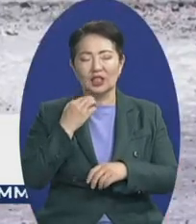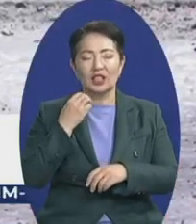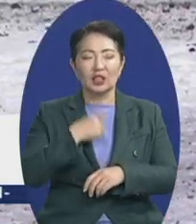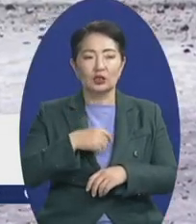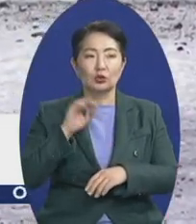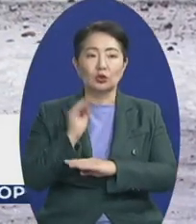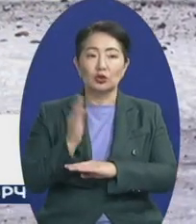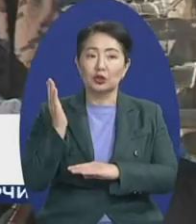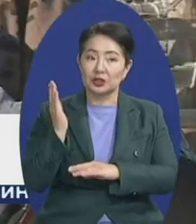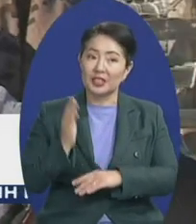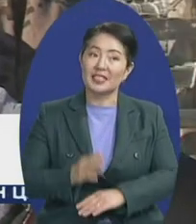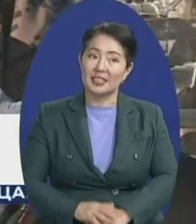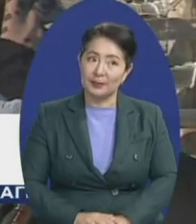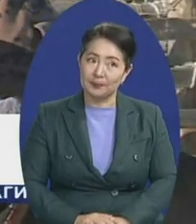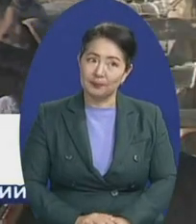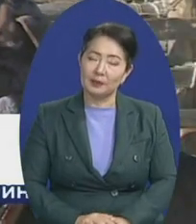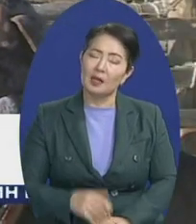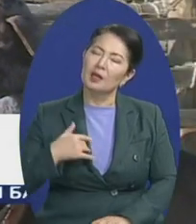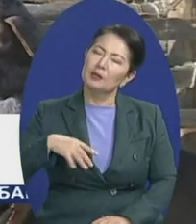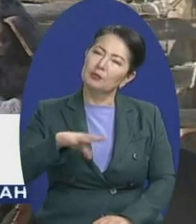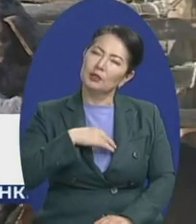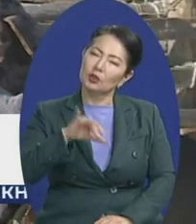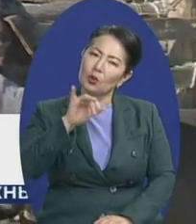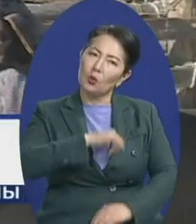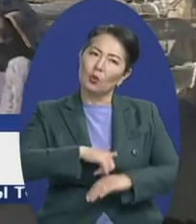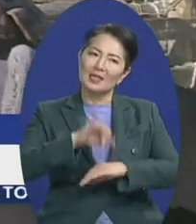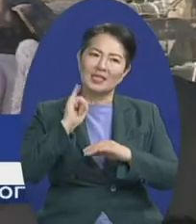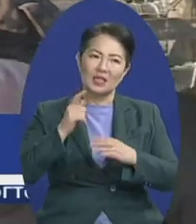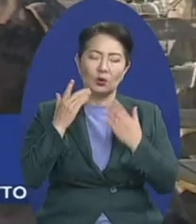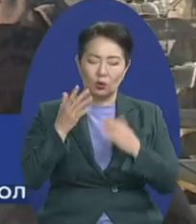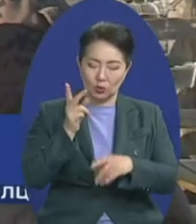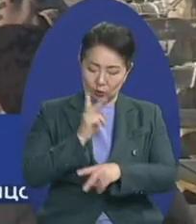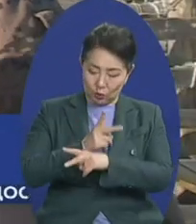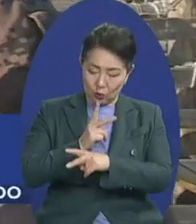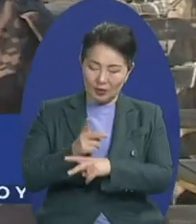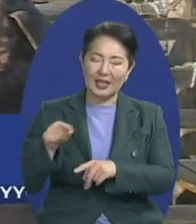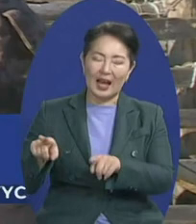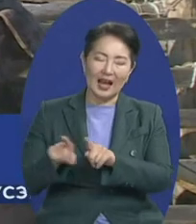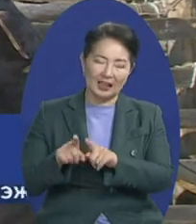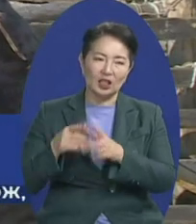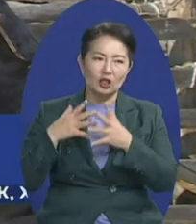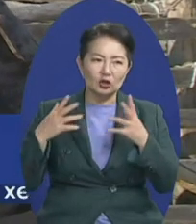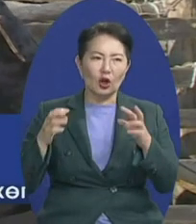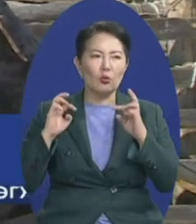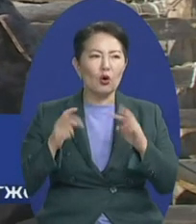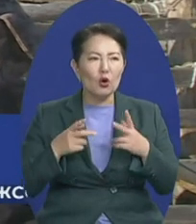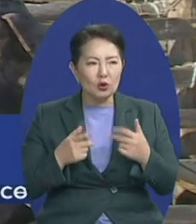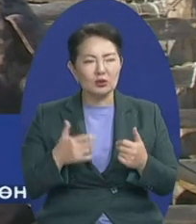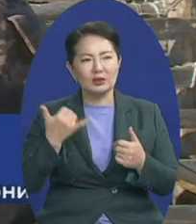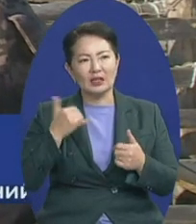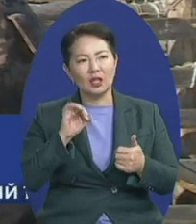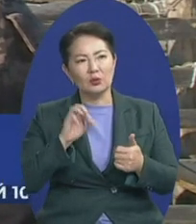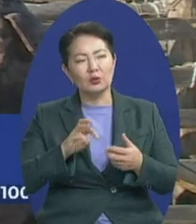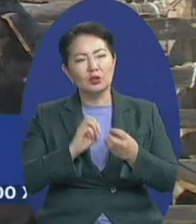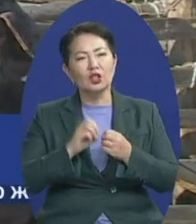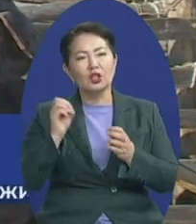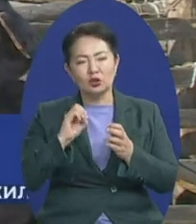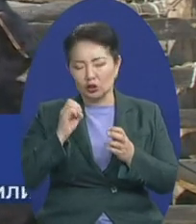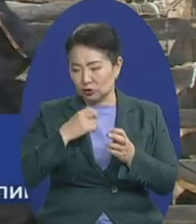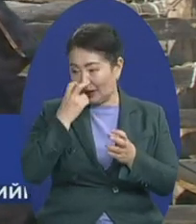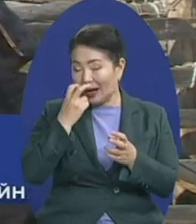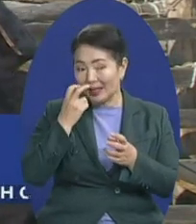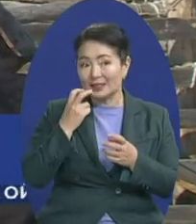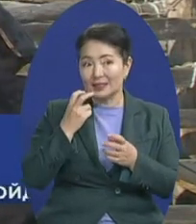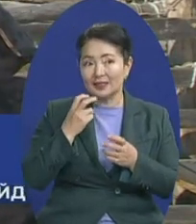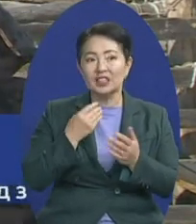байна. Бид энэ улсын хурл дээр энэ хууль эрхсэн хувьд ч гэсэн нэлээд том өөрчлөлт зарим зүйлүүдээр хийх ёстой байна гэж ингэж харагдаж байна. Жишээ нь